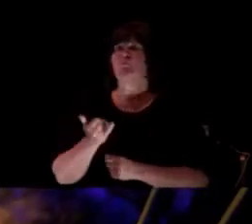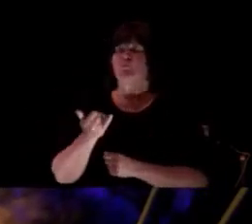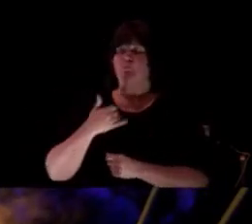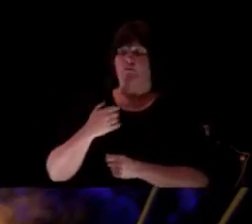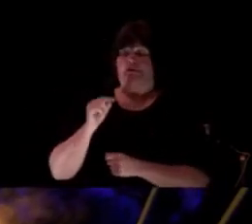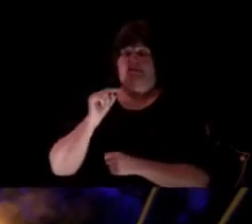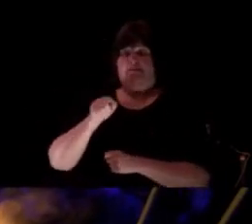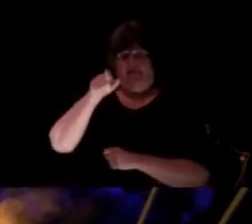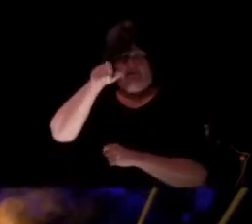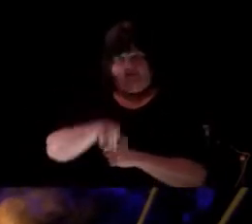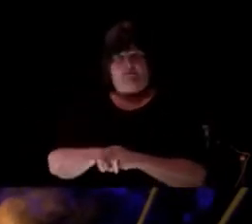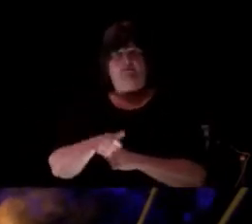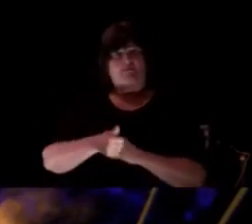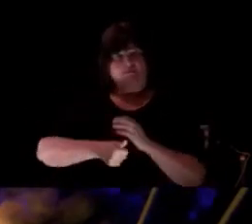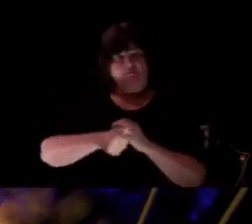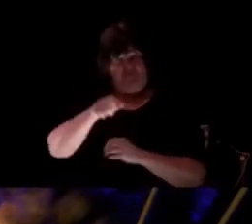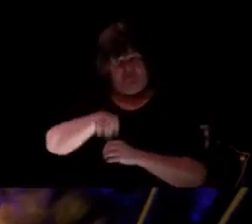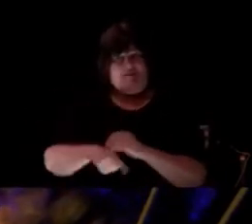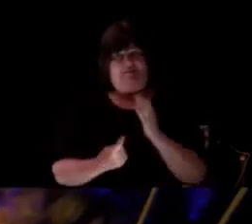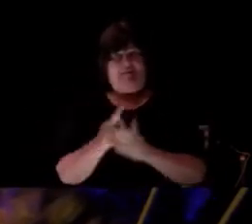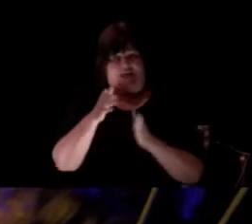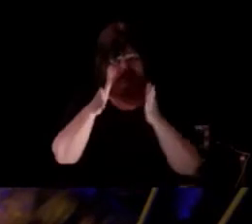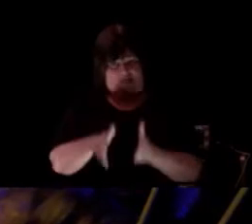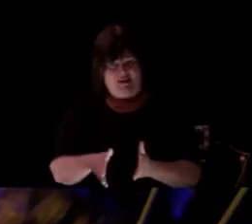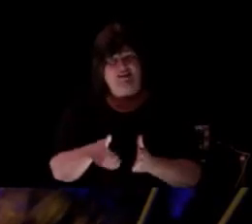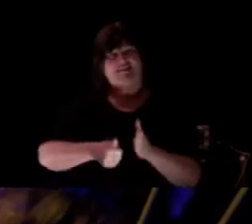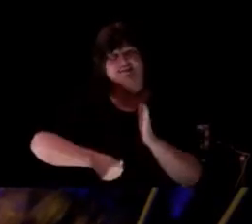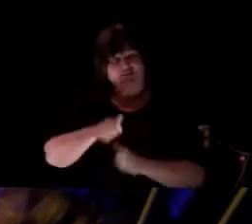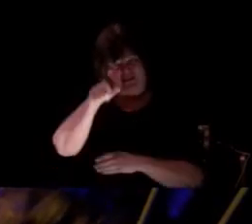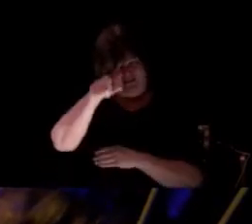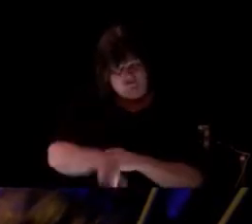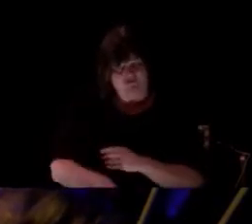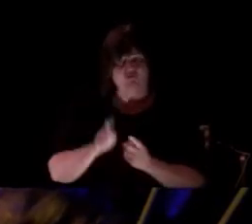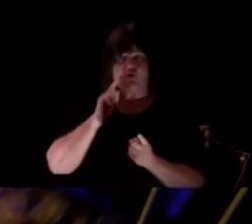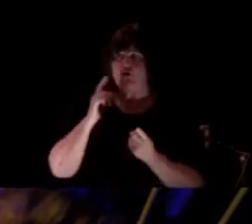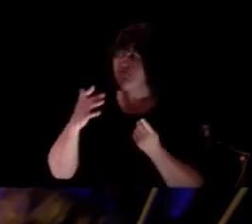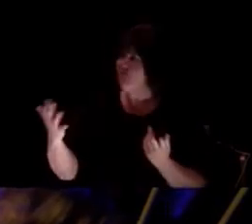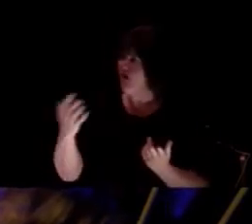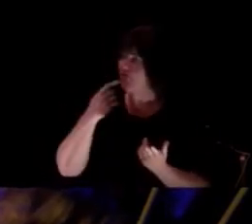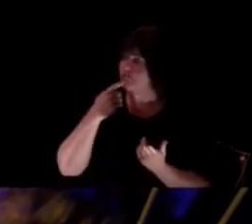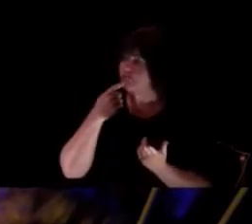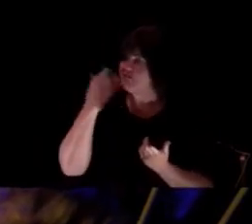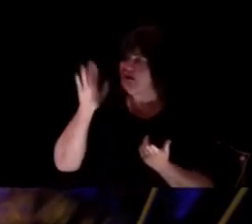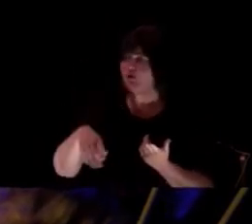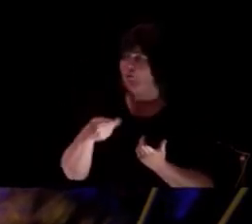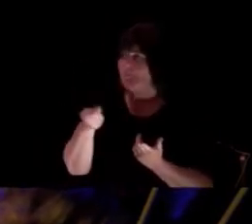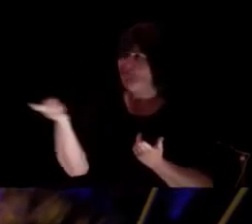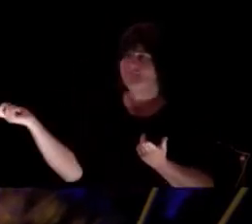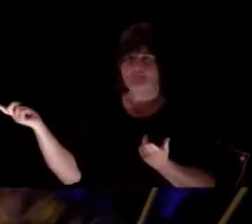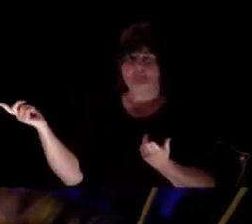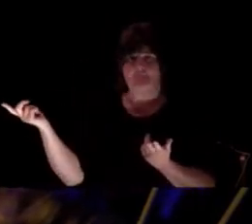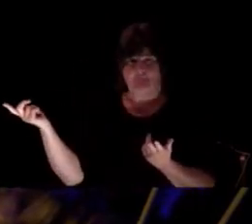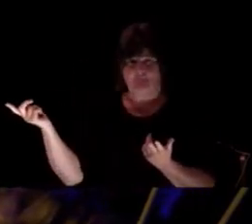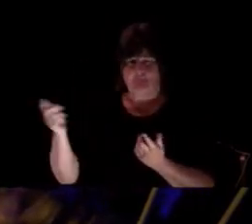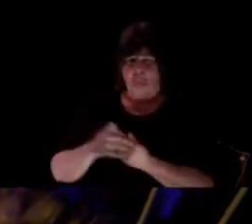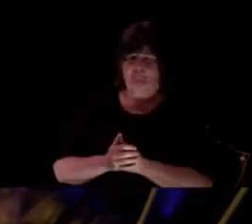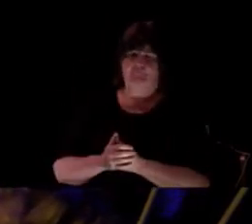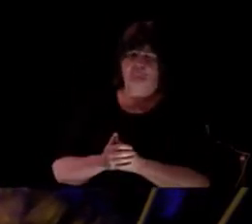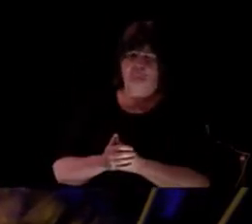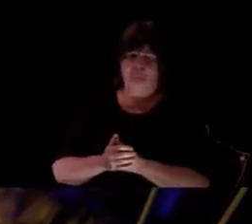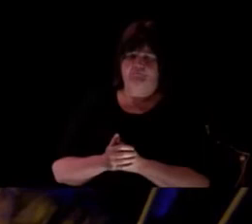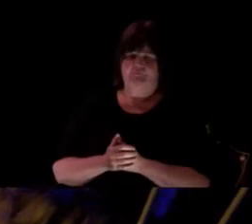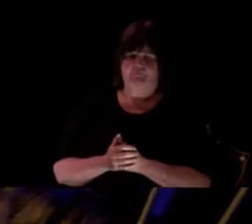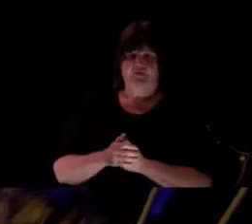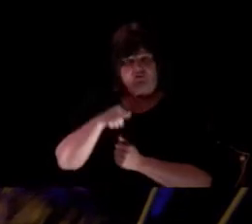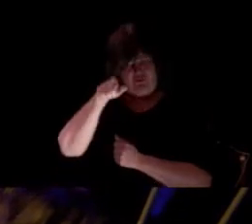at den gjelds får lov til å høre hva som blir sagt. For det er på en måte den personen, eller det barnet